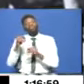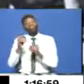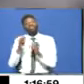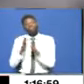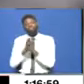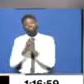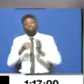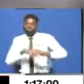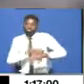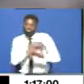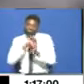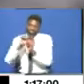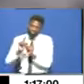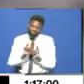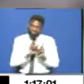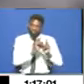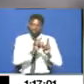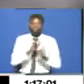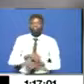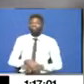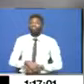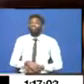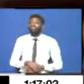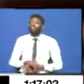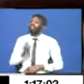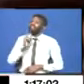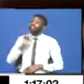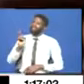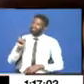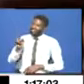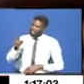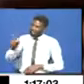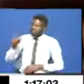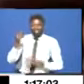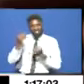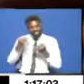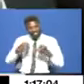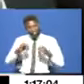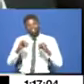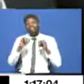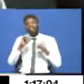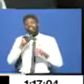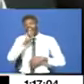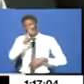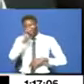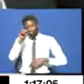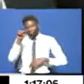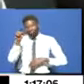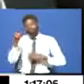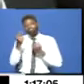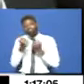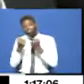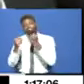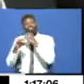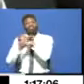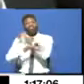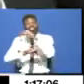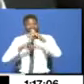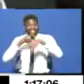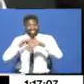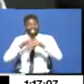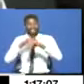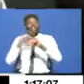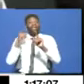Kenyatta's resilience to traverse the whole country as the colonialists hunted him down. Hawa beberu, hawa kutaka